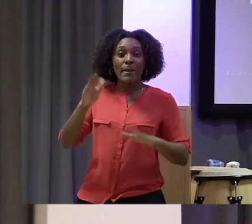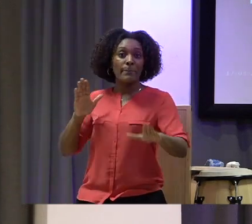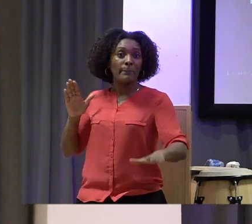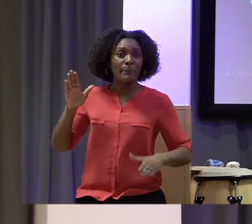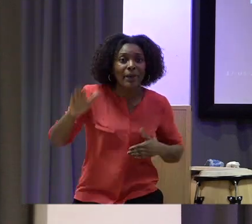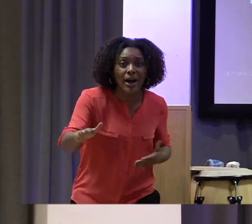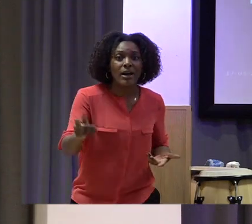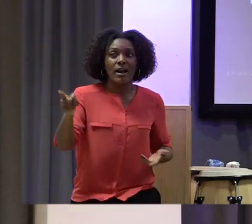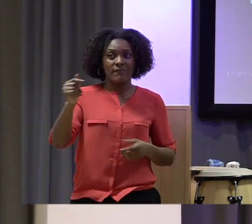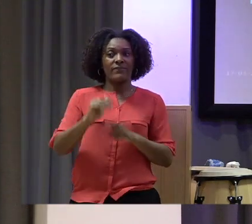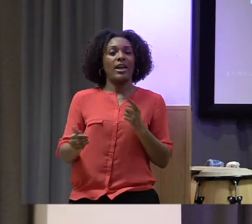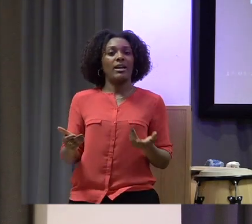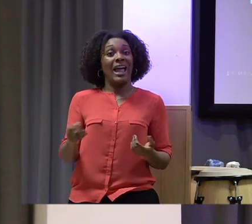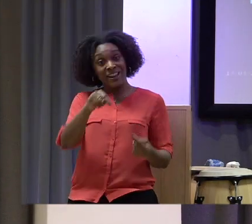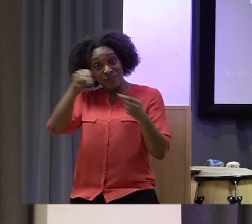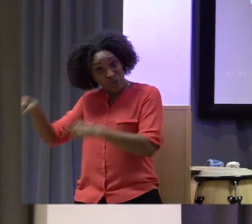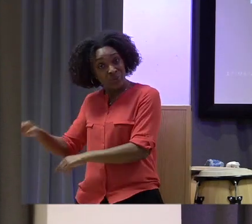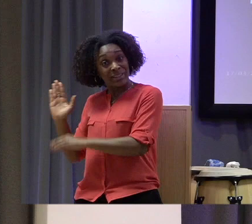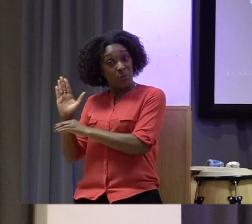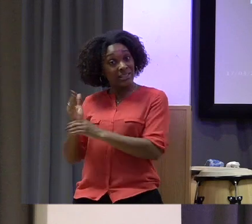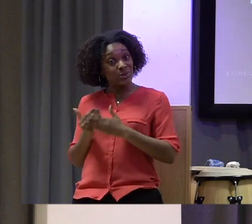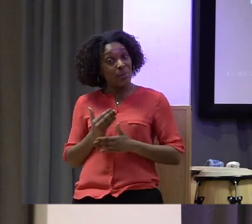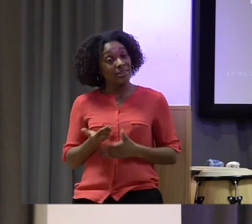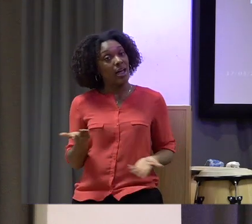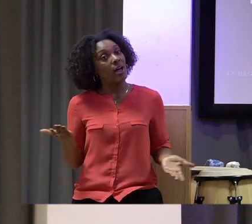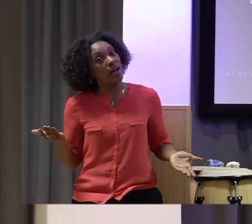cap. Elle est venue témoigner ce matin.